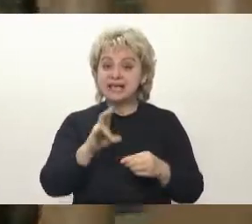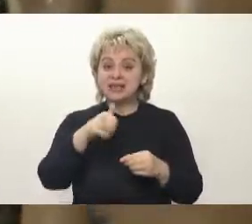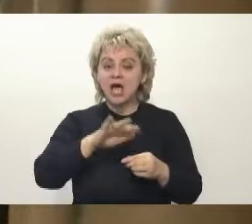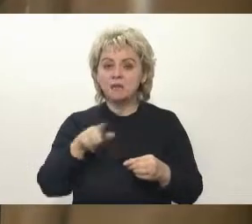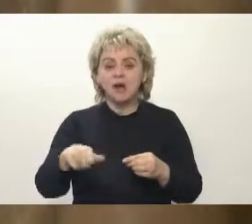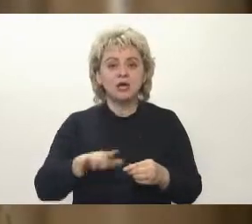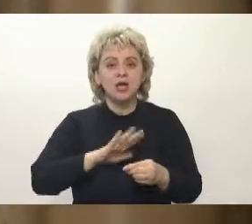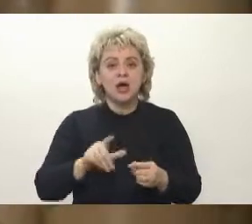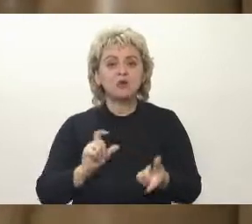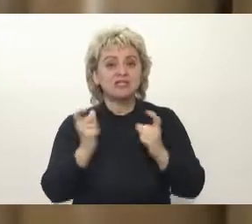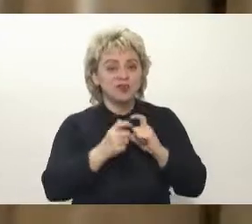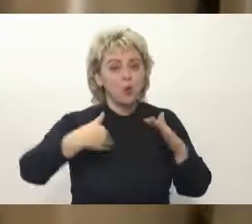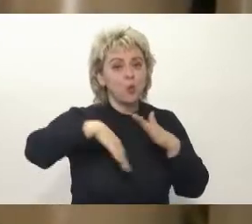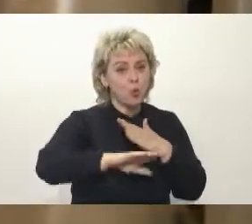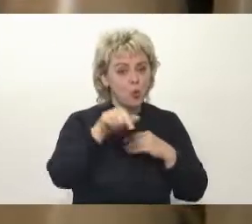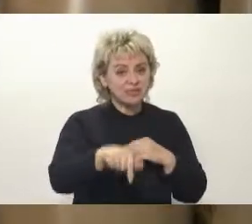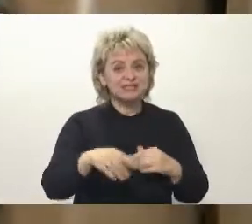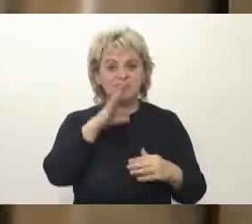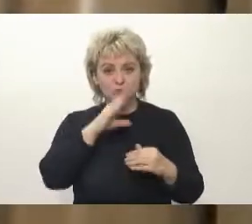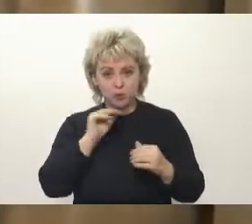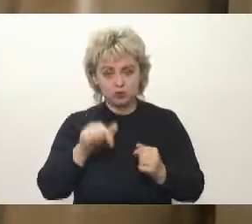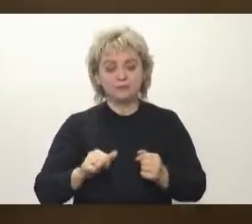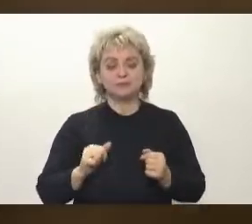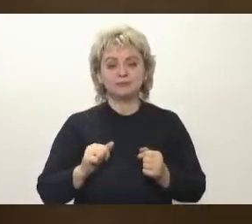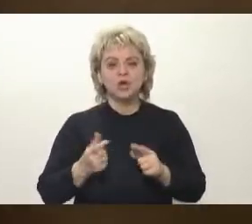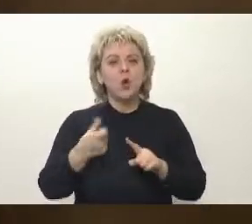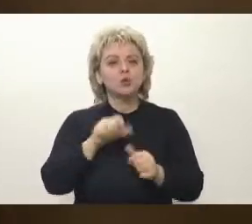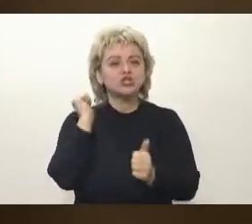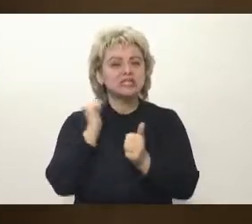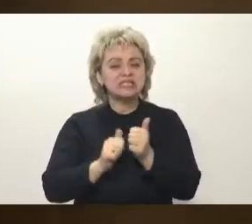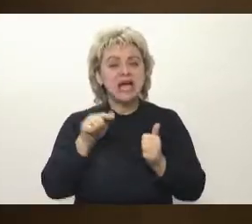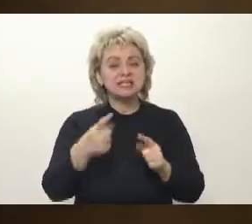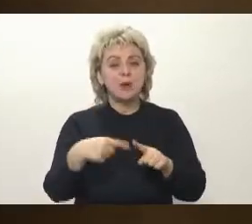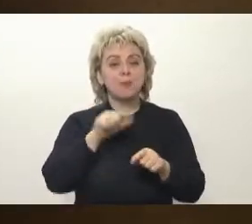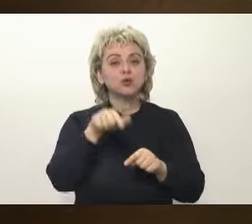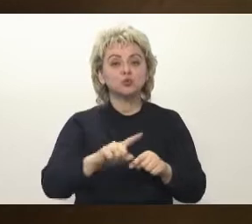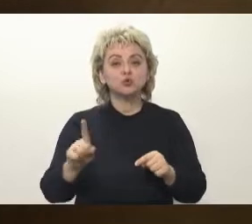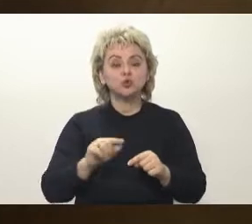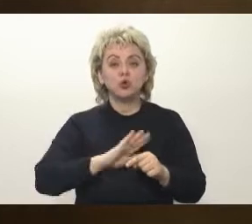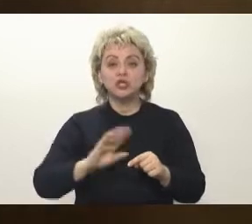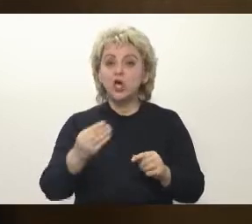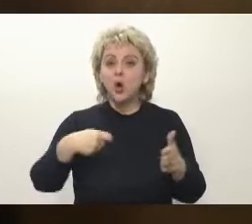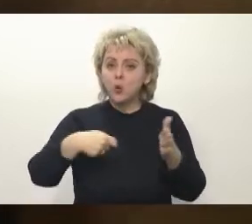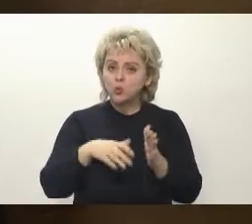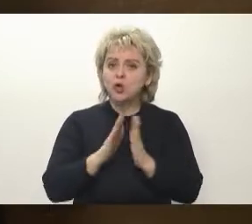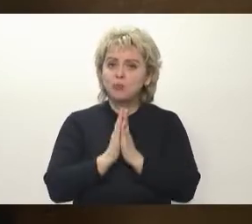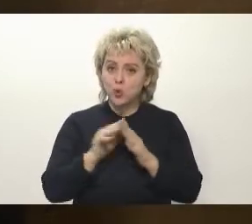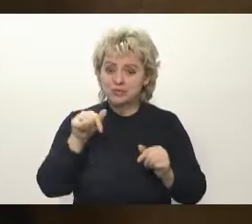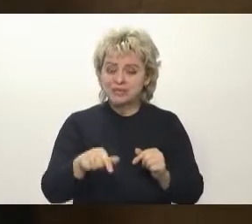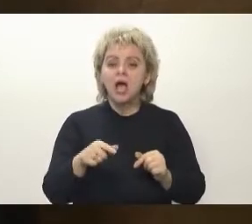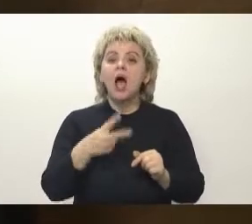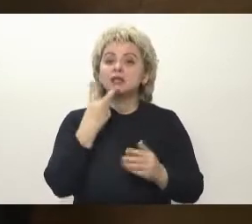духе, разворачивается и уходит в бассейн. Очень часто именно потому, что они не кушать просят или еще что-то,